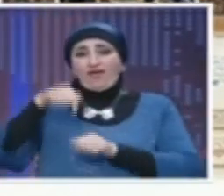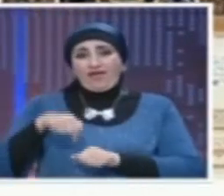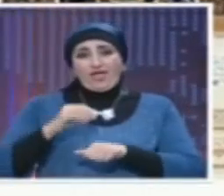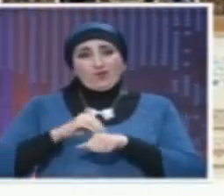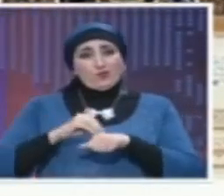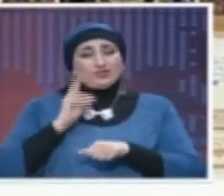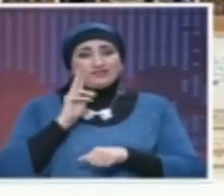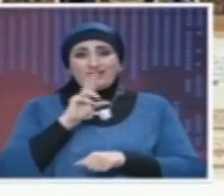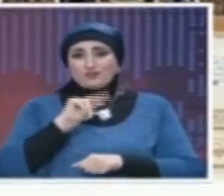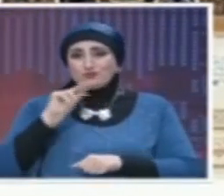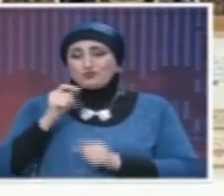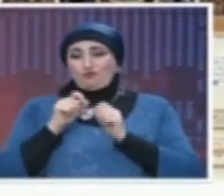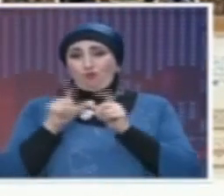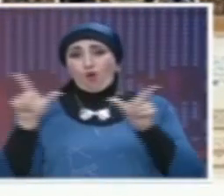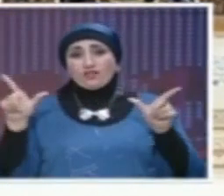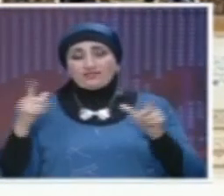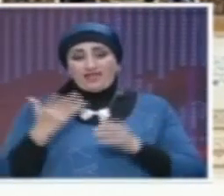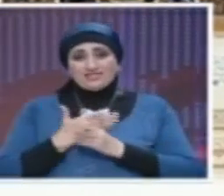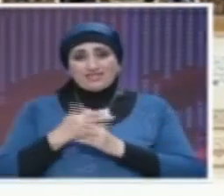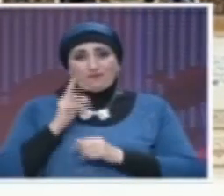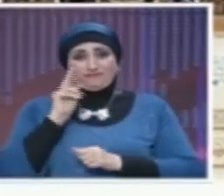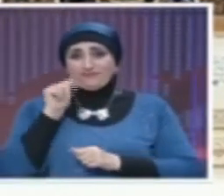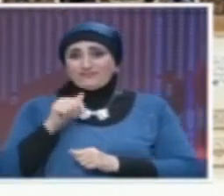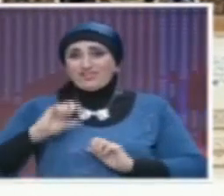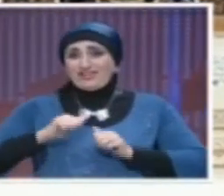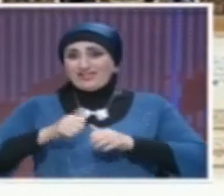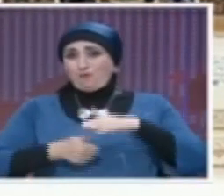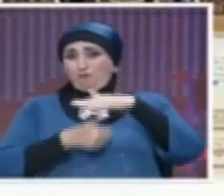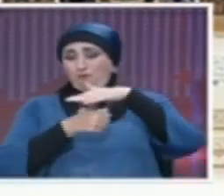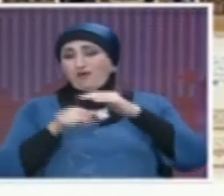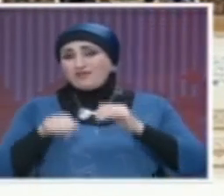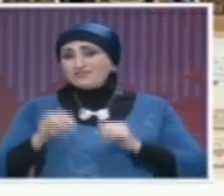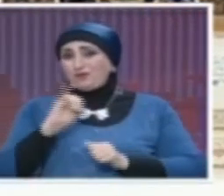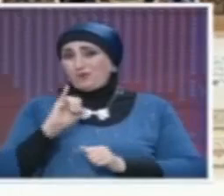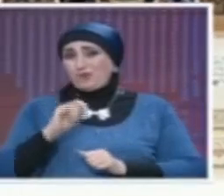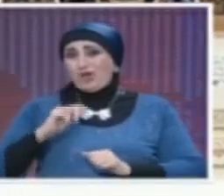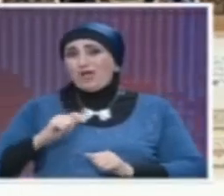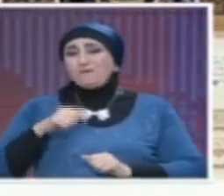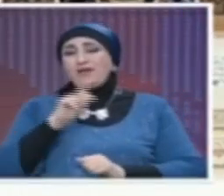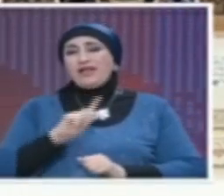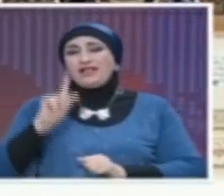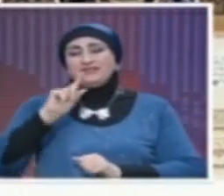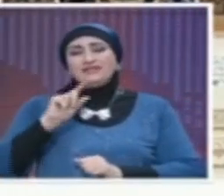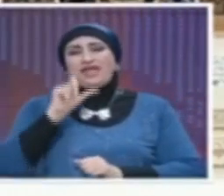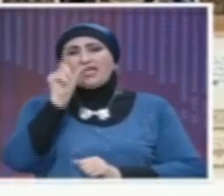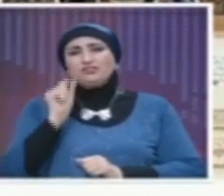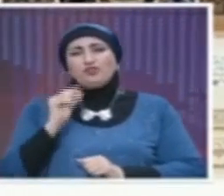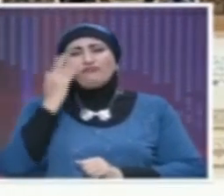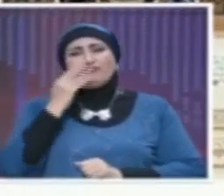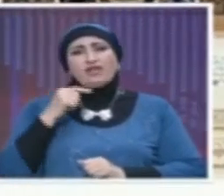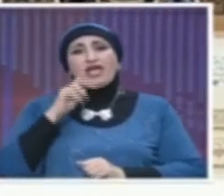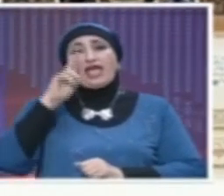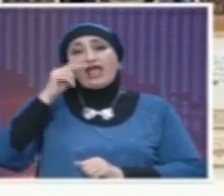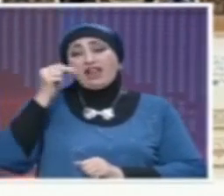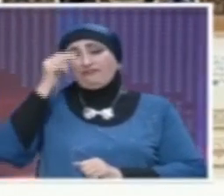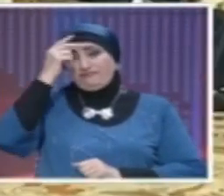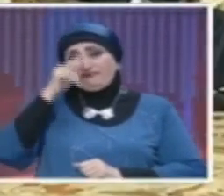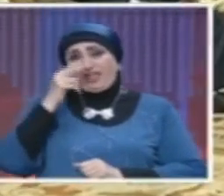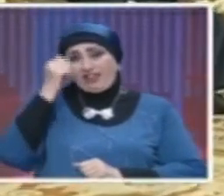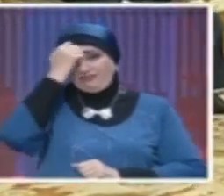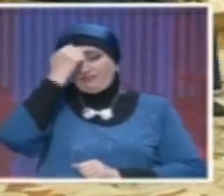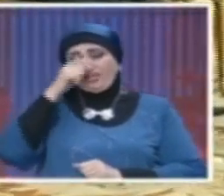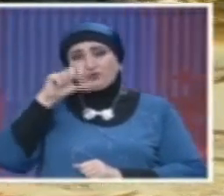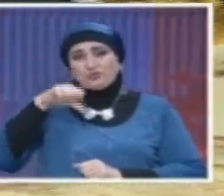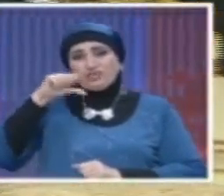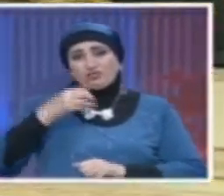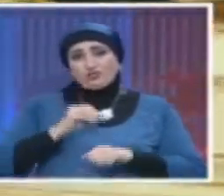ما تجسد بوضوح مؤخرا خلال الرئاسة المصرية المثمرة للاتحاد الإفريقي في عام 2019. كما شهد